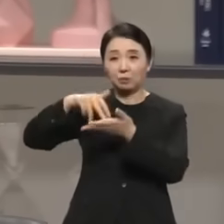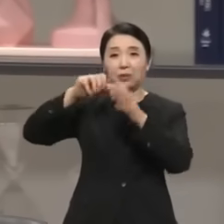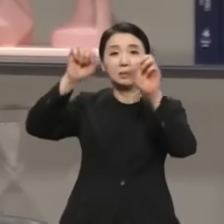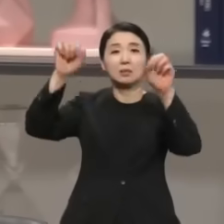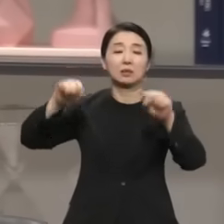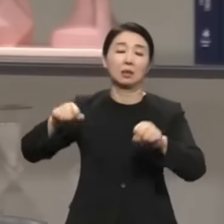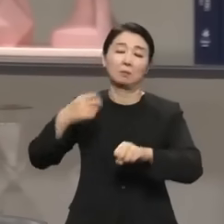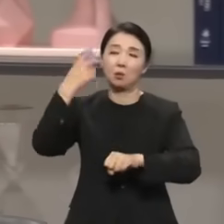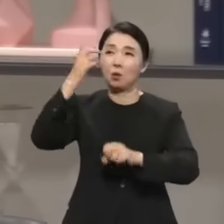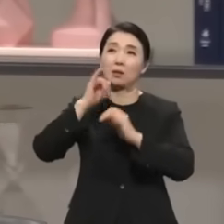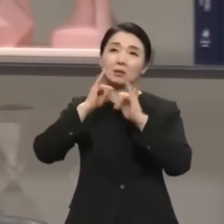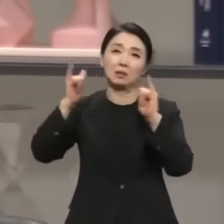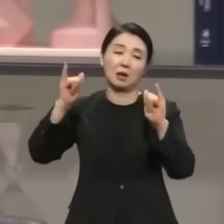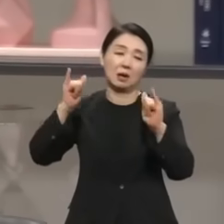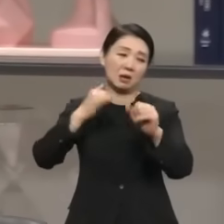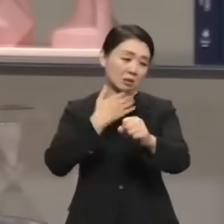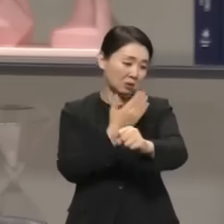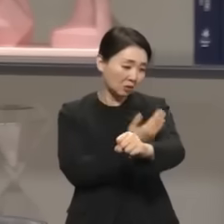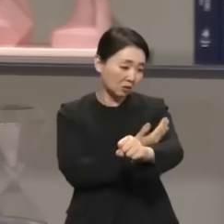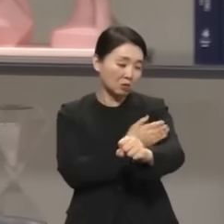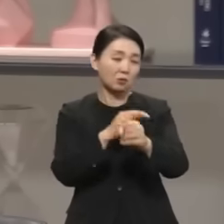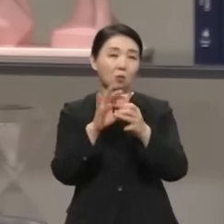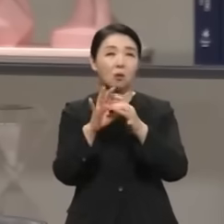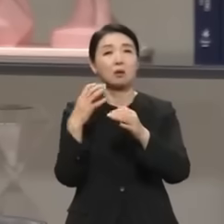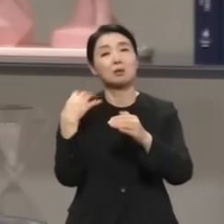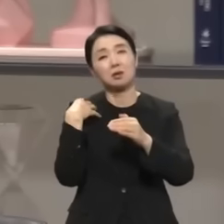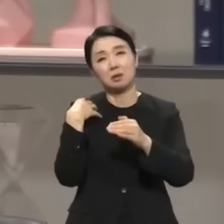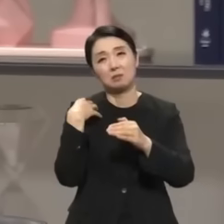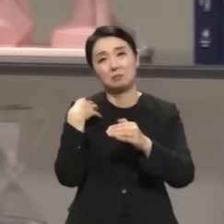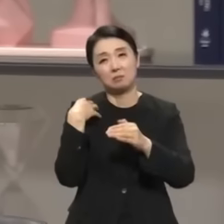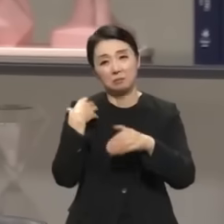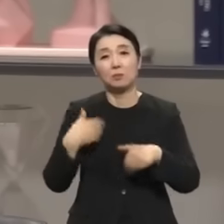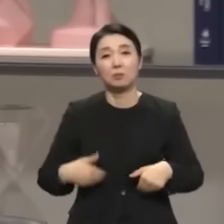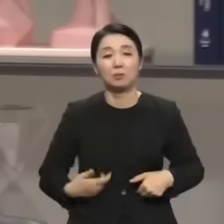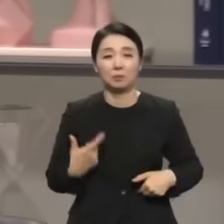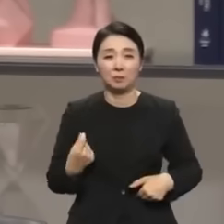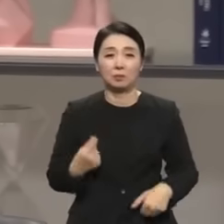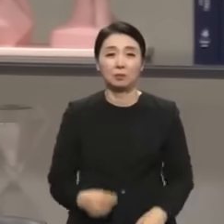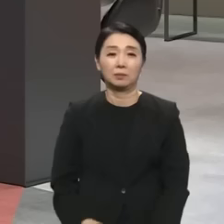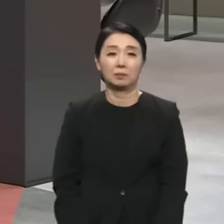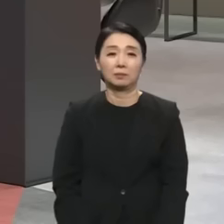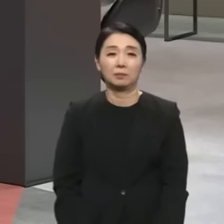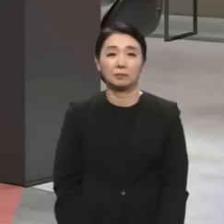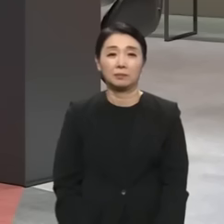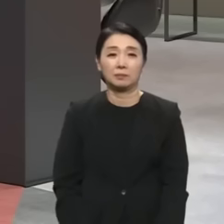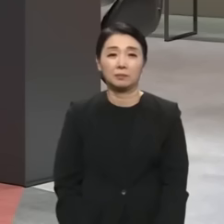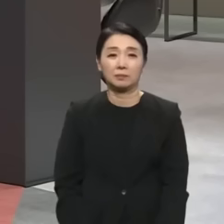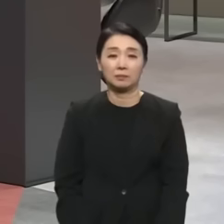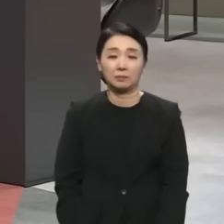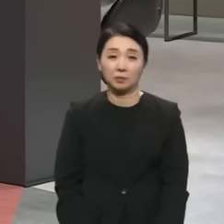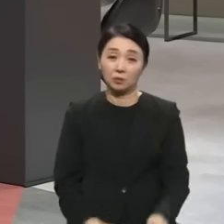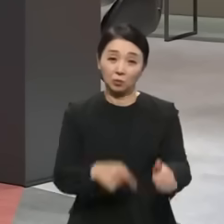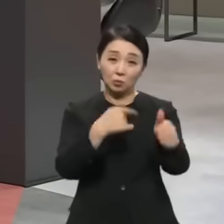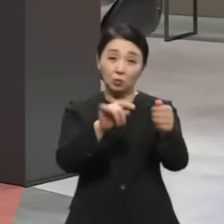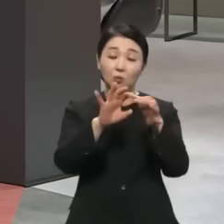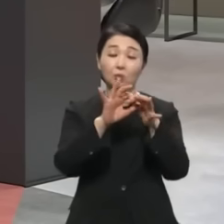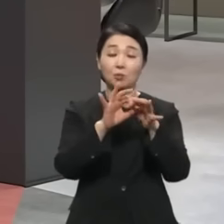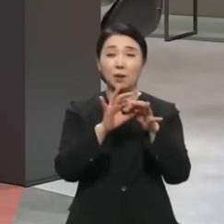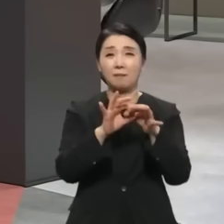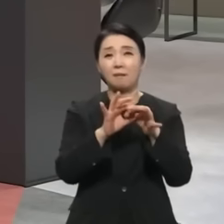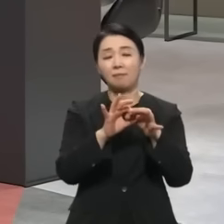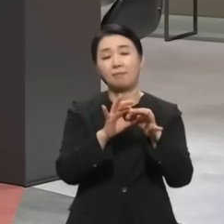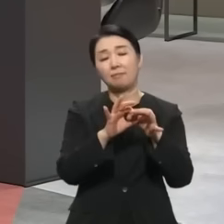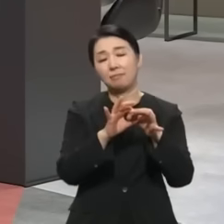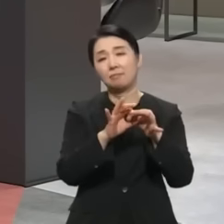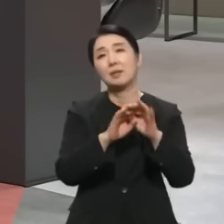시스템 문제 그리고 관리자들의 역량 문제로 저희가 좀 돌려서 생각할 필요가 있다고 봅니다 결국에는 우리 교육계의 대책까지 크게